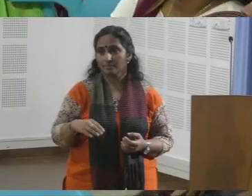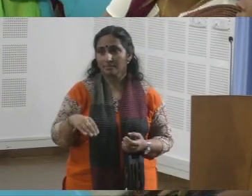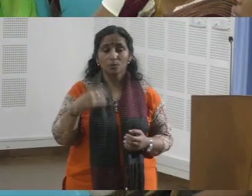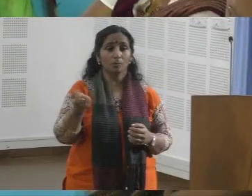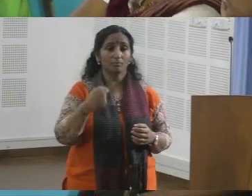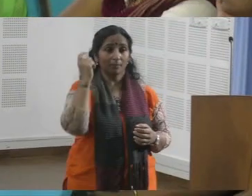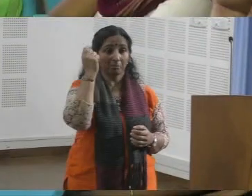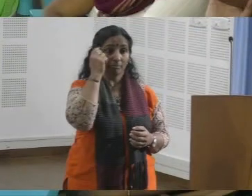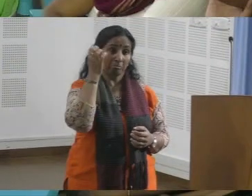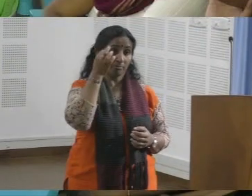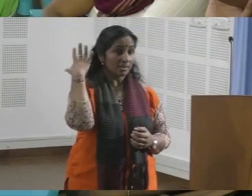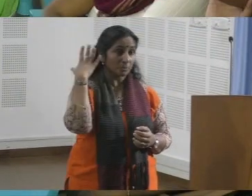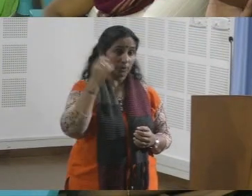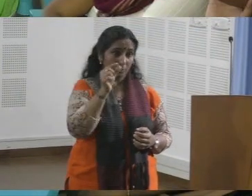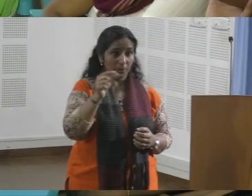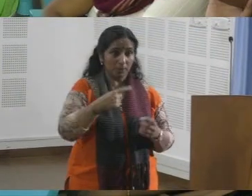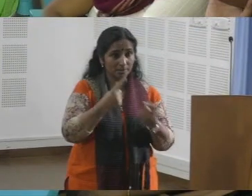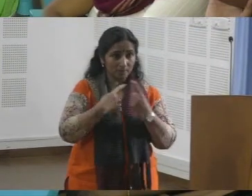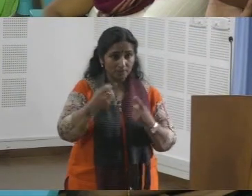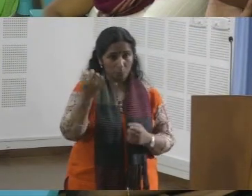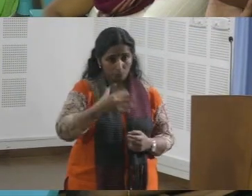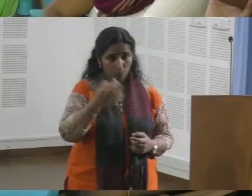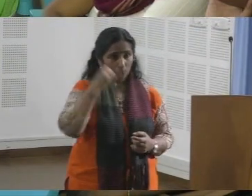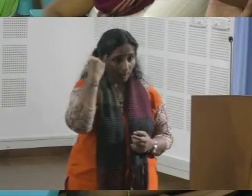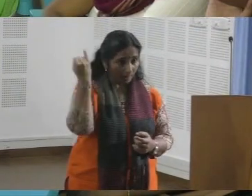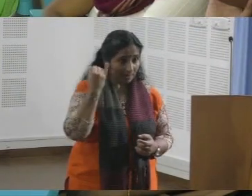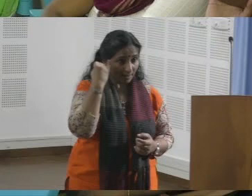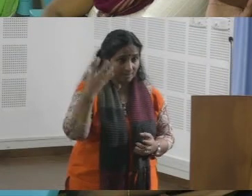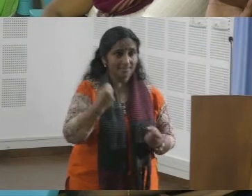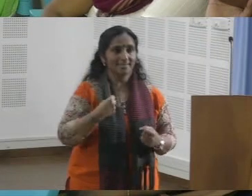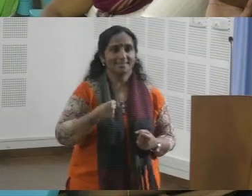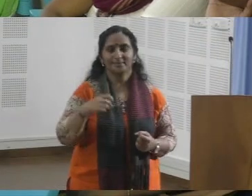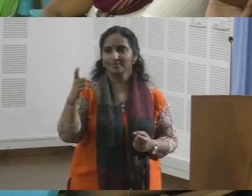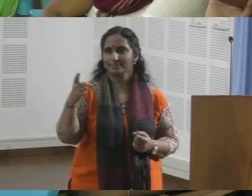ഉവ്വ ആ ആ ആ